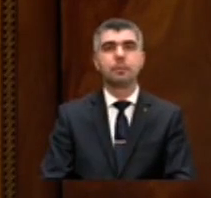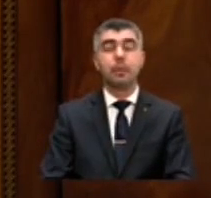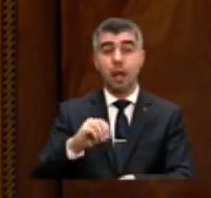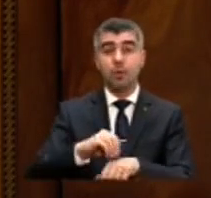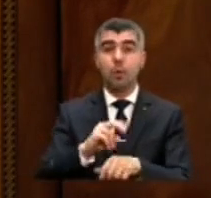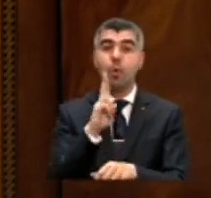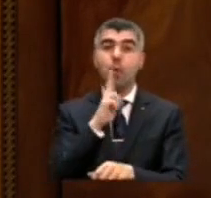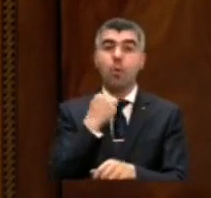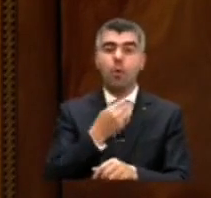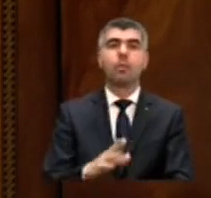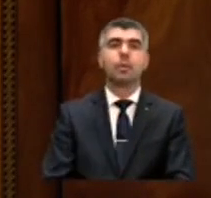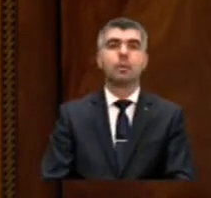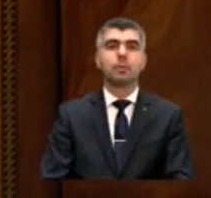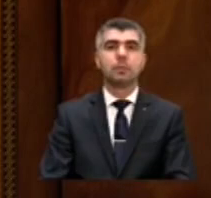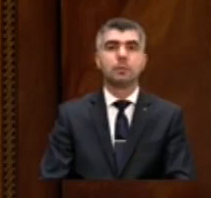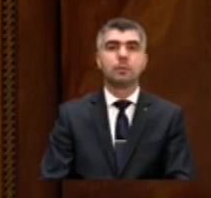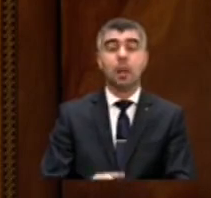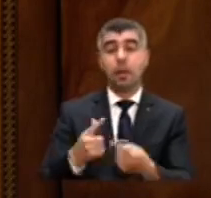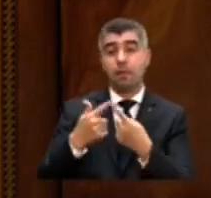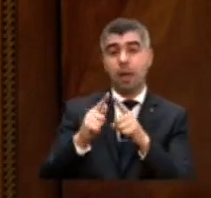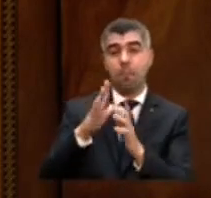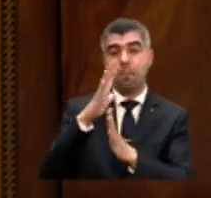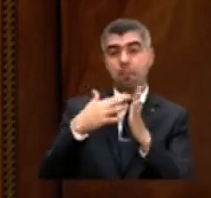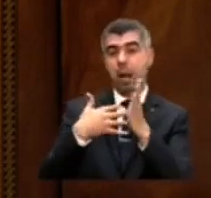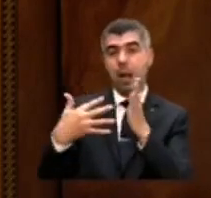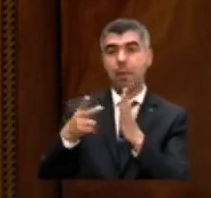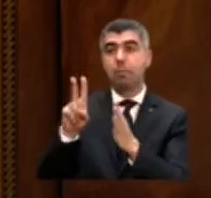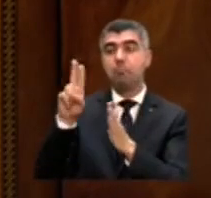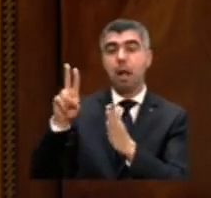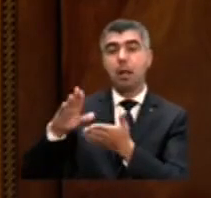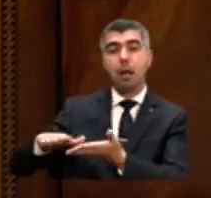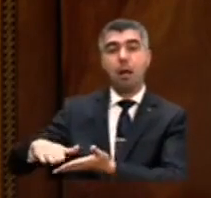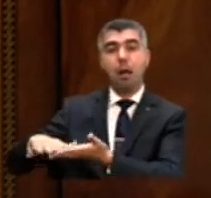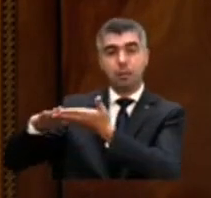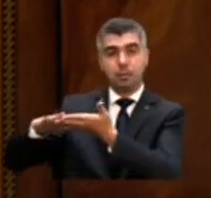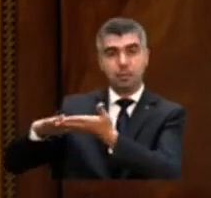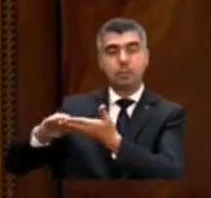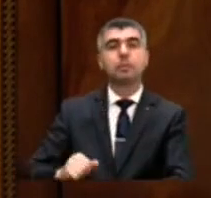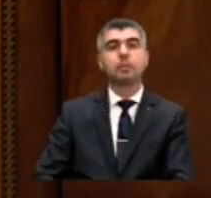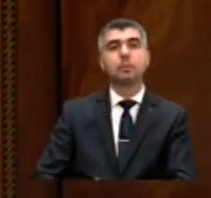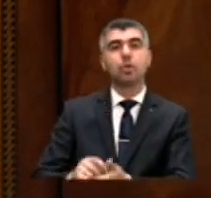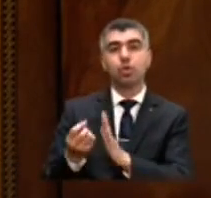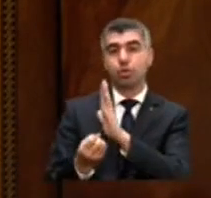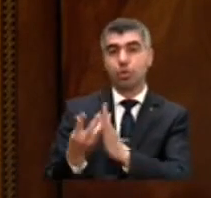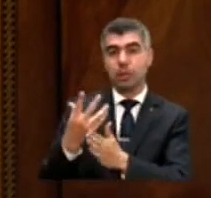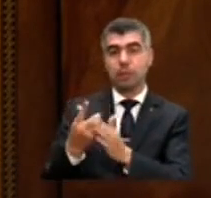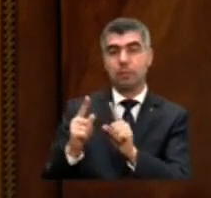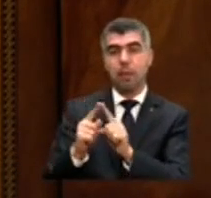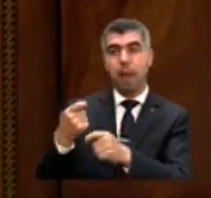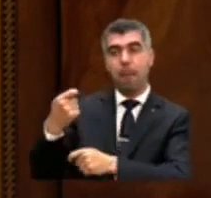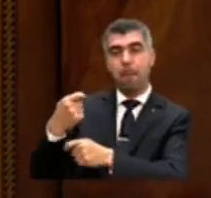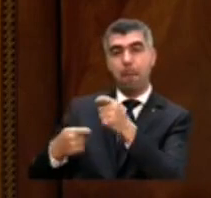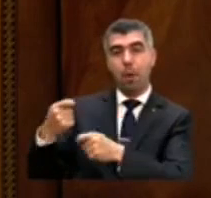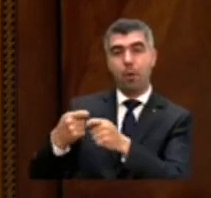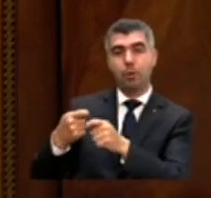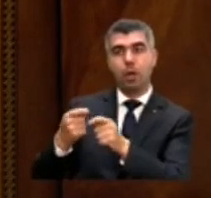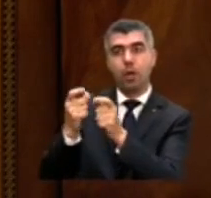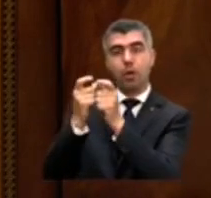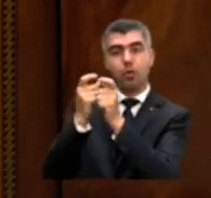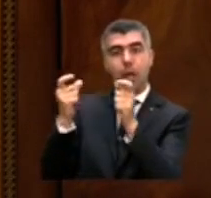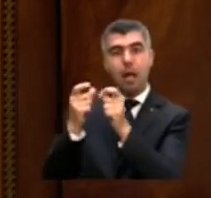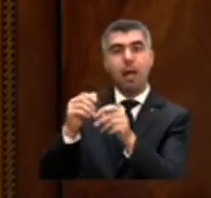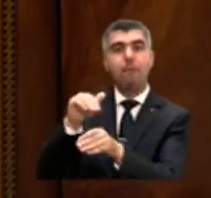الحكومة بتنفيذ البرنامج الملكي من أجل إنعاش الاقتصاد الوطني من خلال